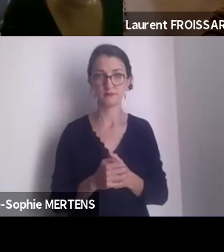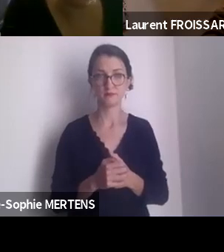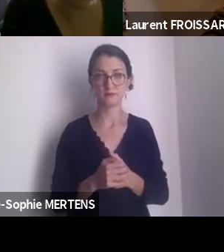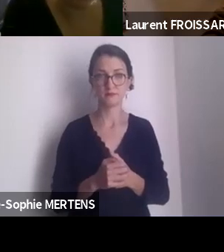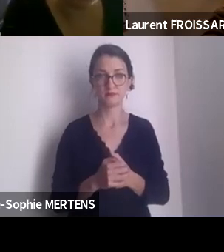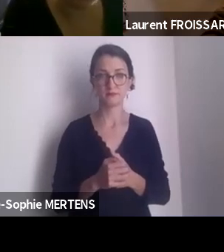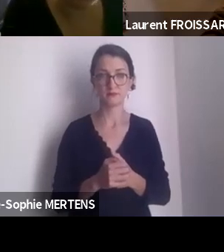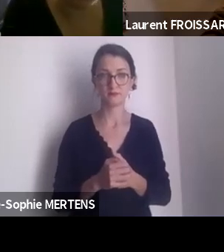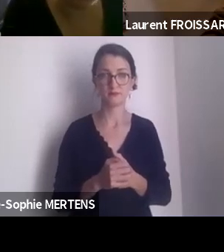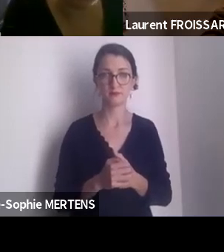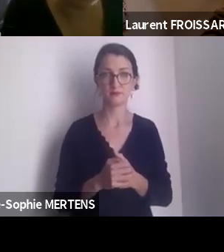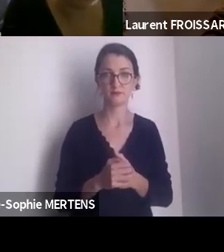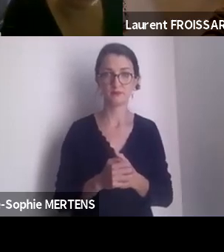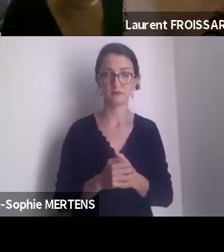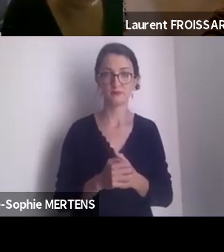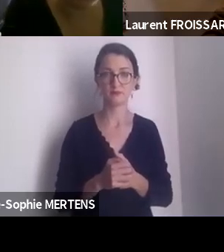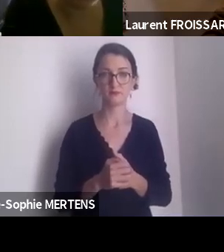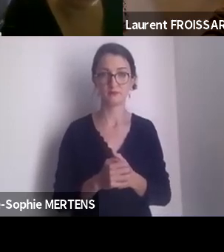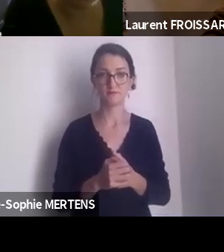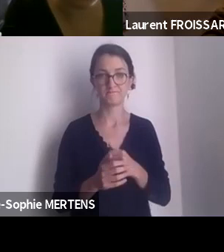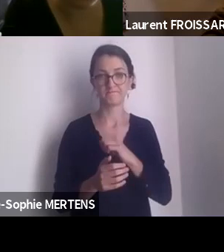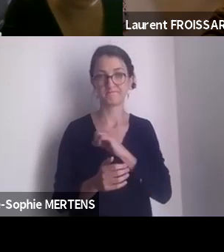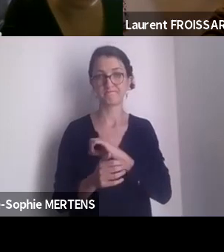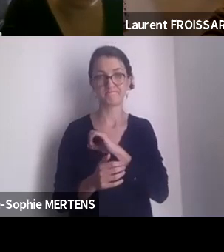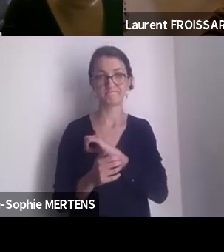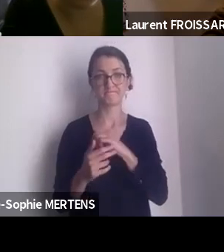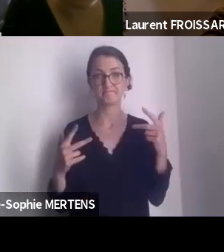l'idée de recréer du lien, c'est déjà de recréer du lien avec soi.